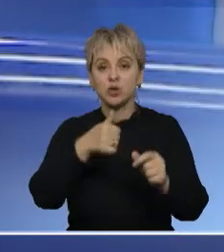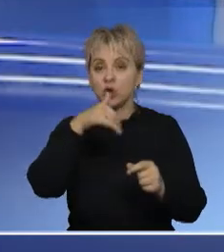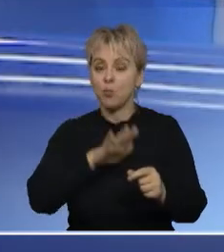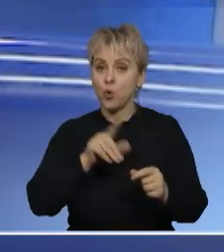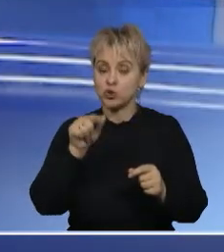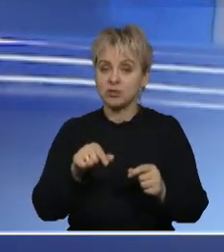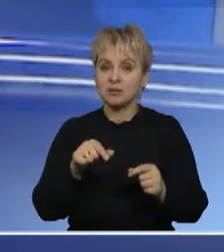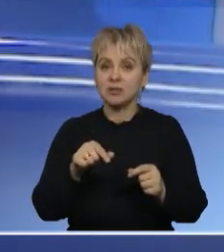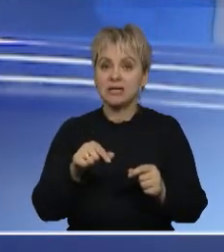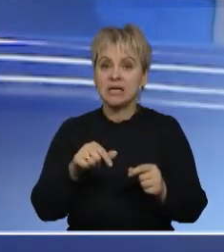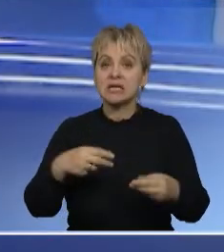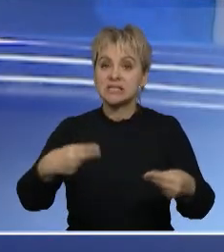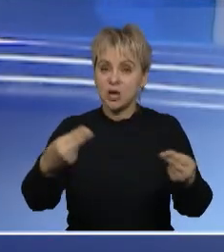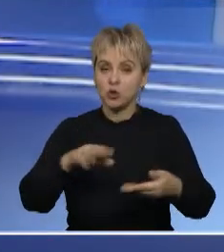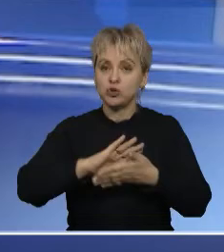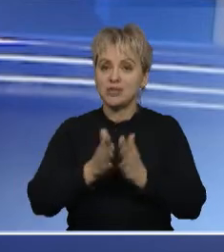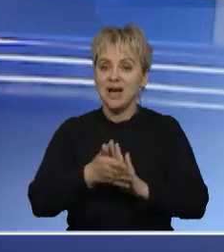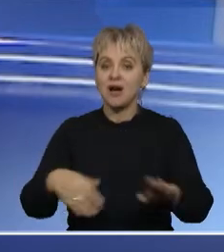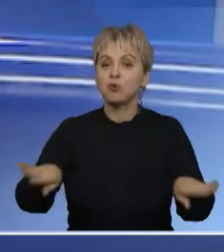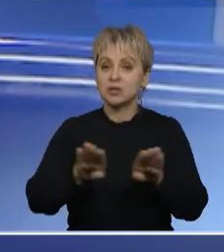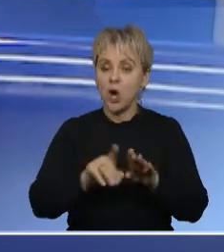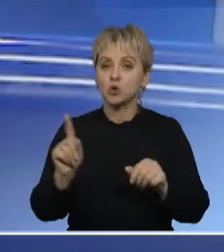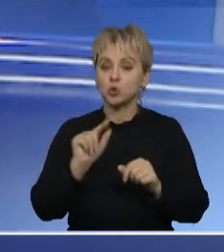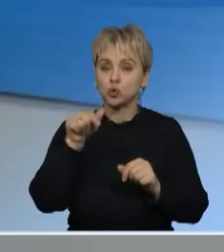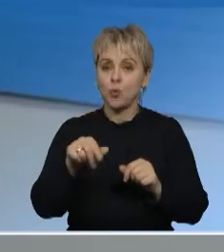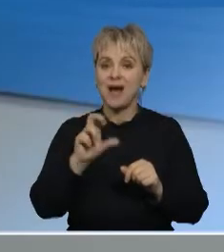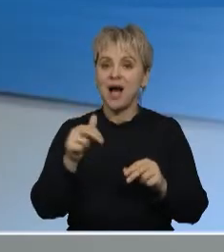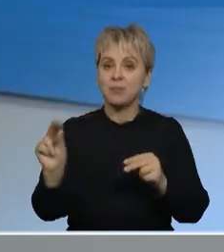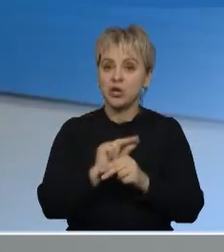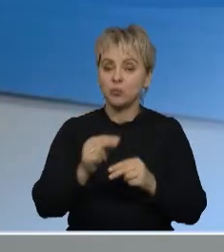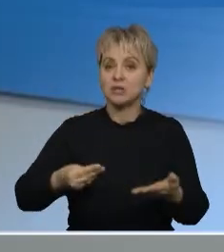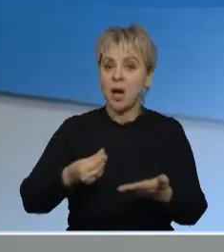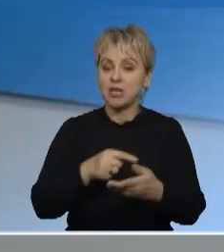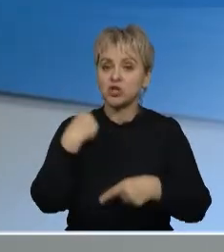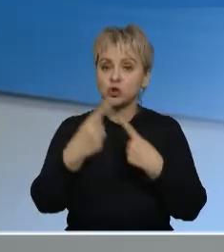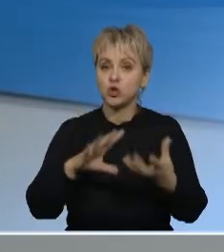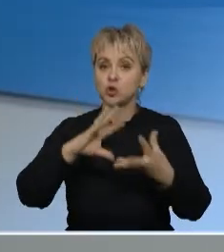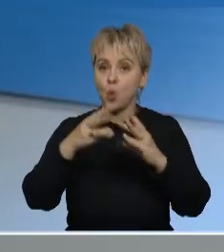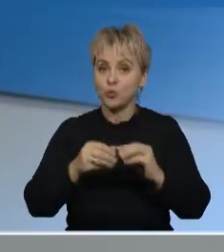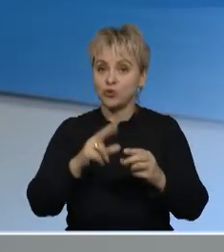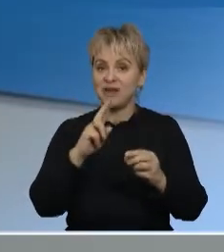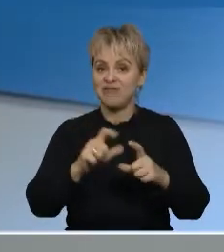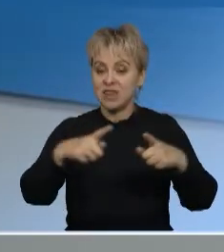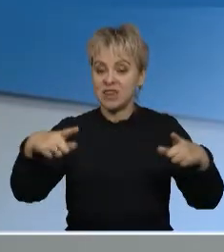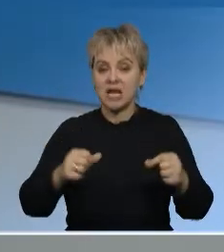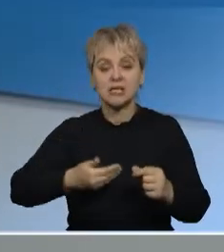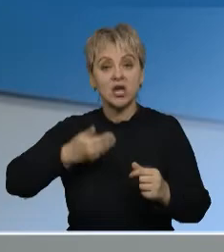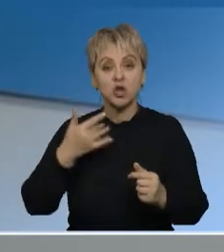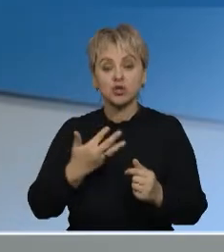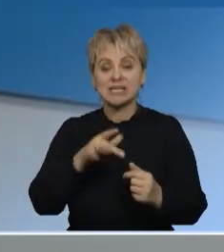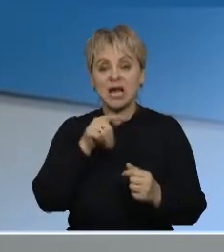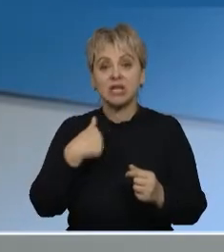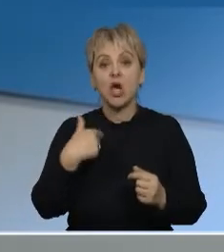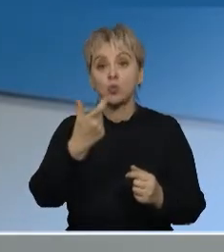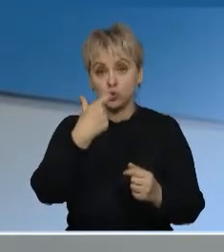может заключить договор так, чтобы капитальный ремонт оплачивался через общую квитанцию, потому что раньше, несколько лет назад, я